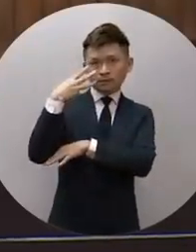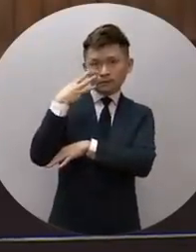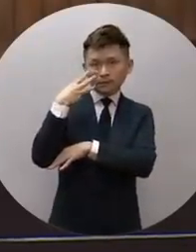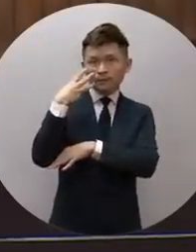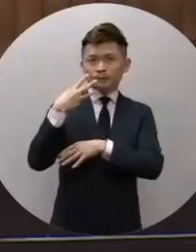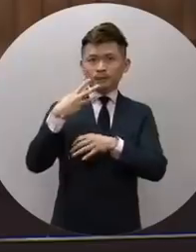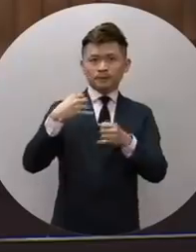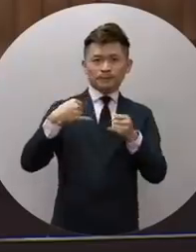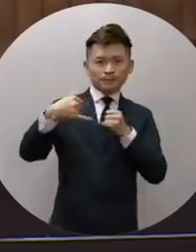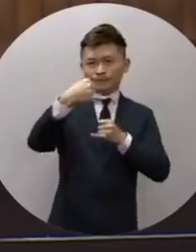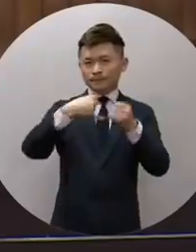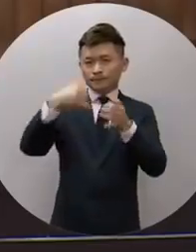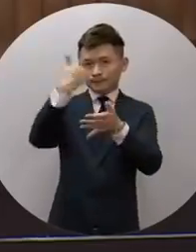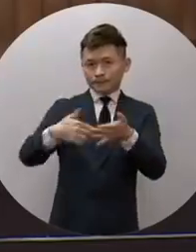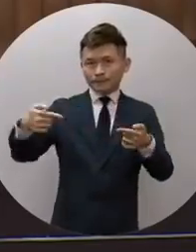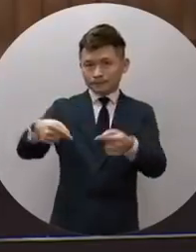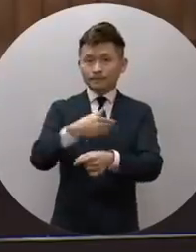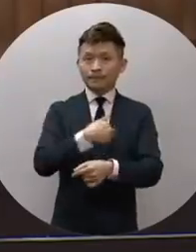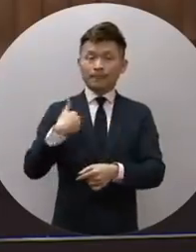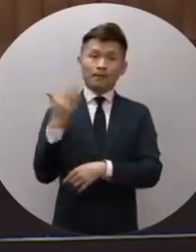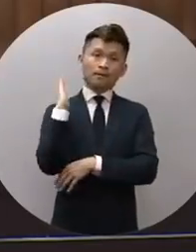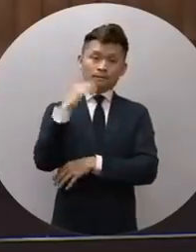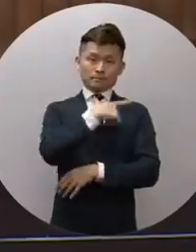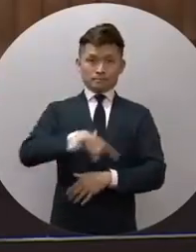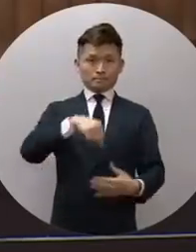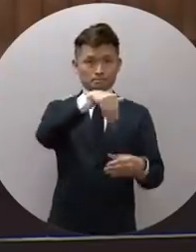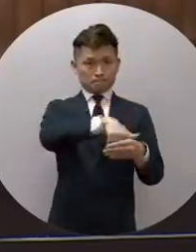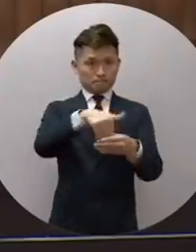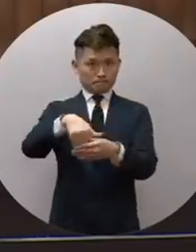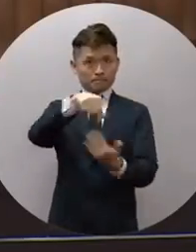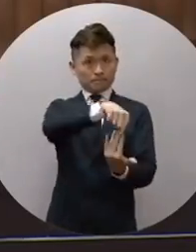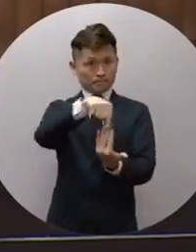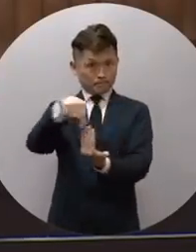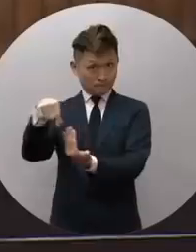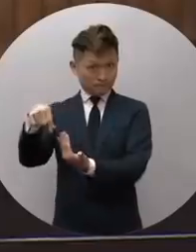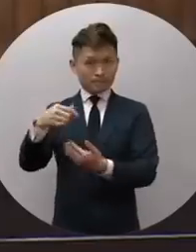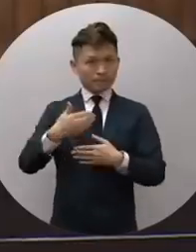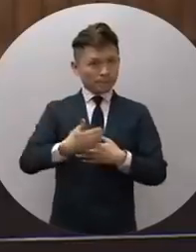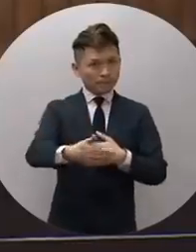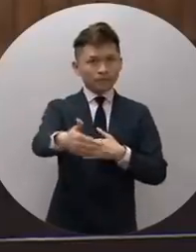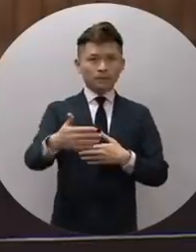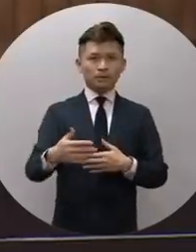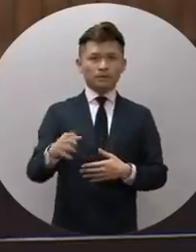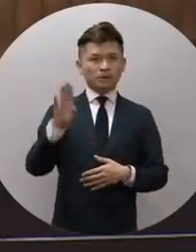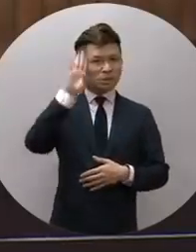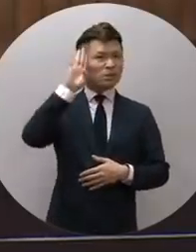歧。过往大选或因选举过程不理性的